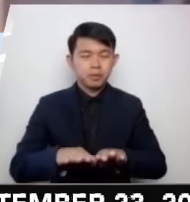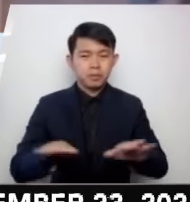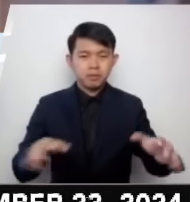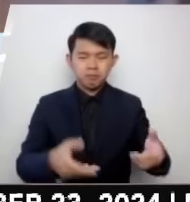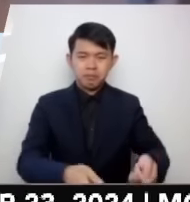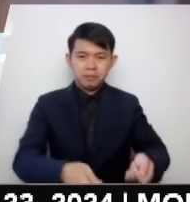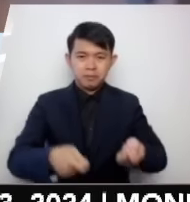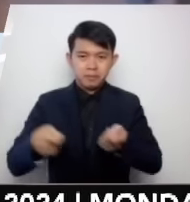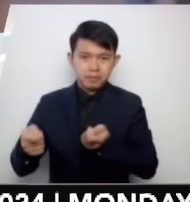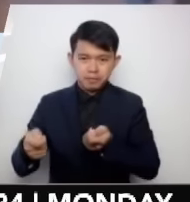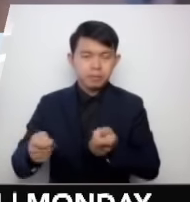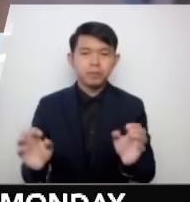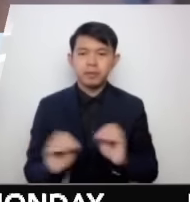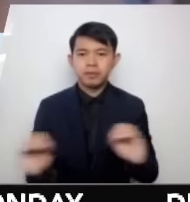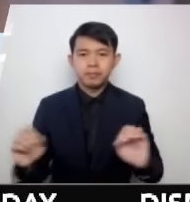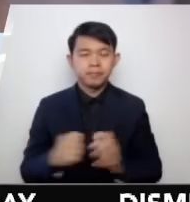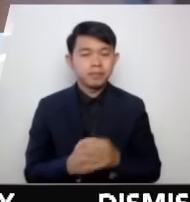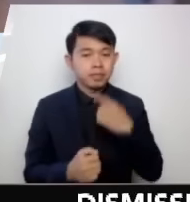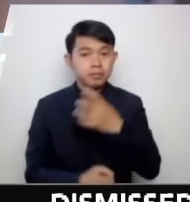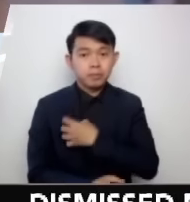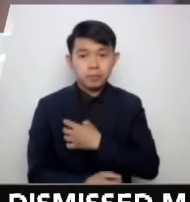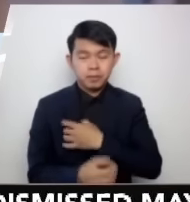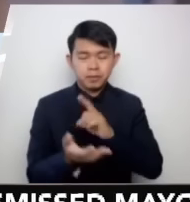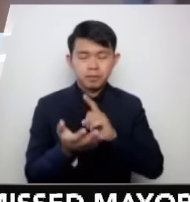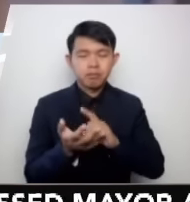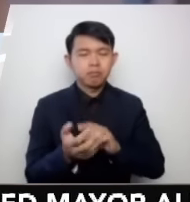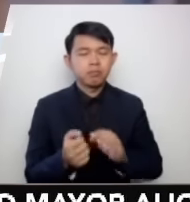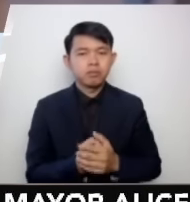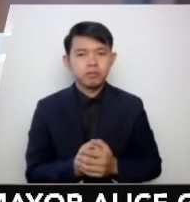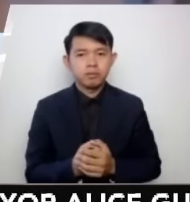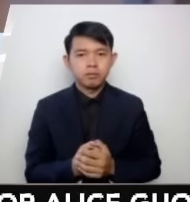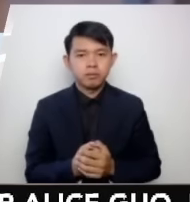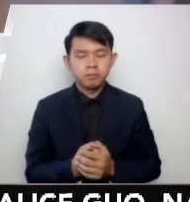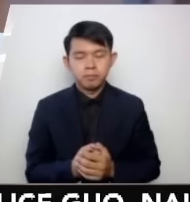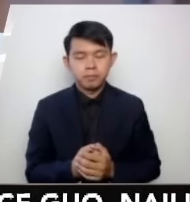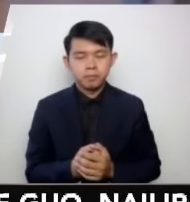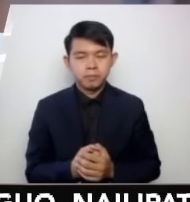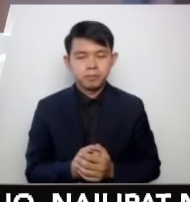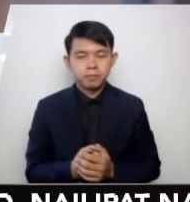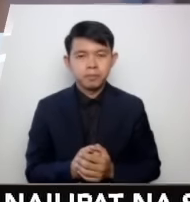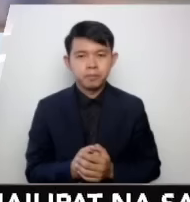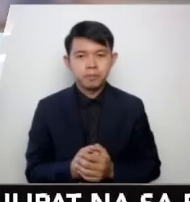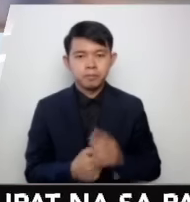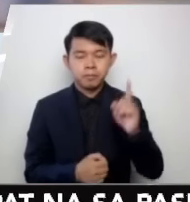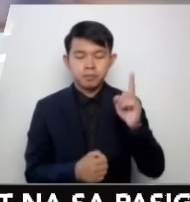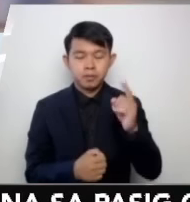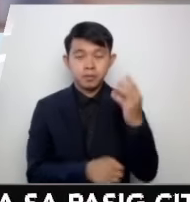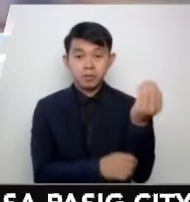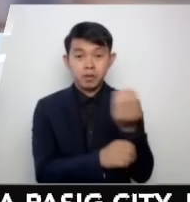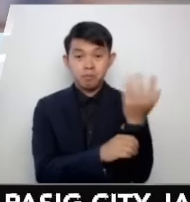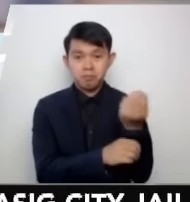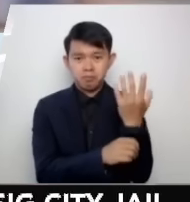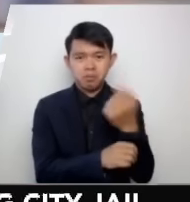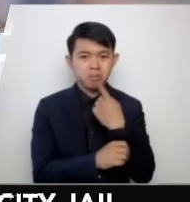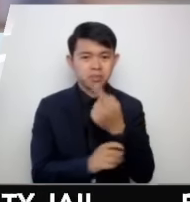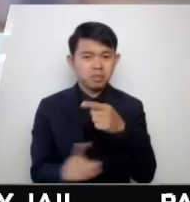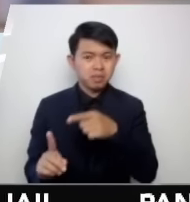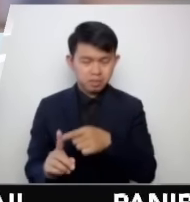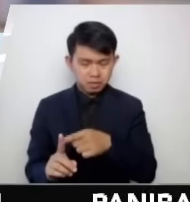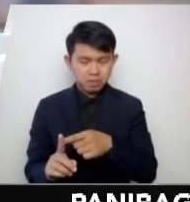polis, sabi raw nung taga-ambulance, patay na raw. Hinawakan ko dibdib ng anak